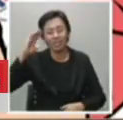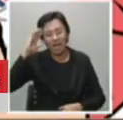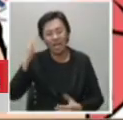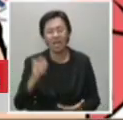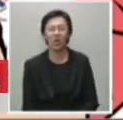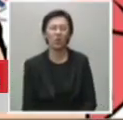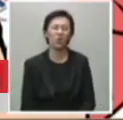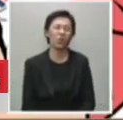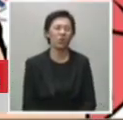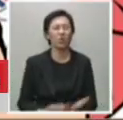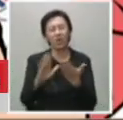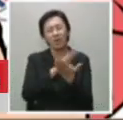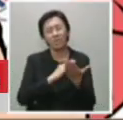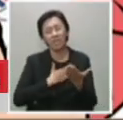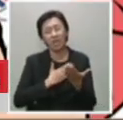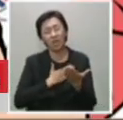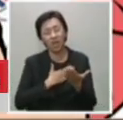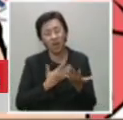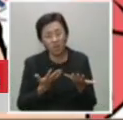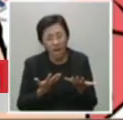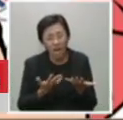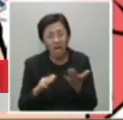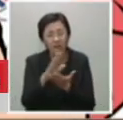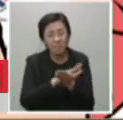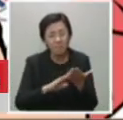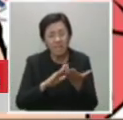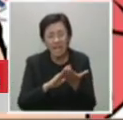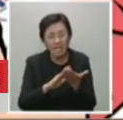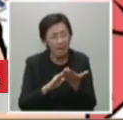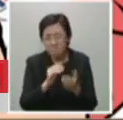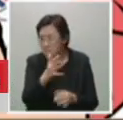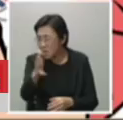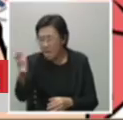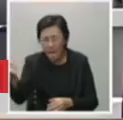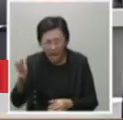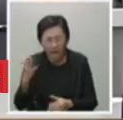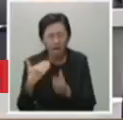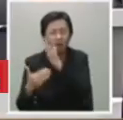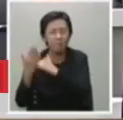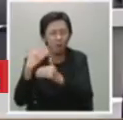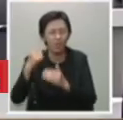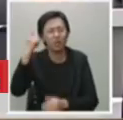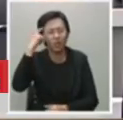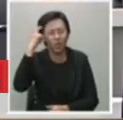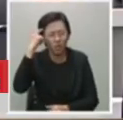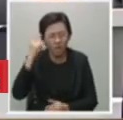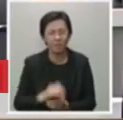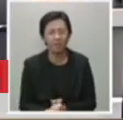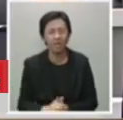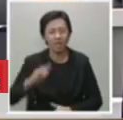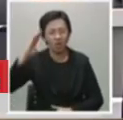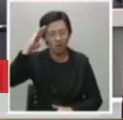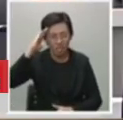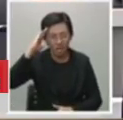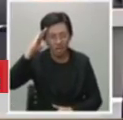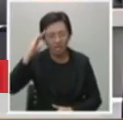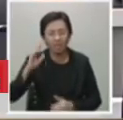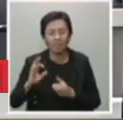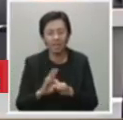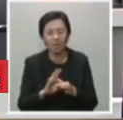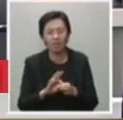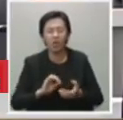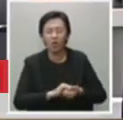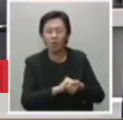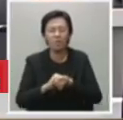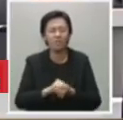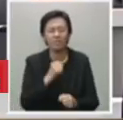ประเทศนี้โลกนี้ทำยังไงมีประเทศเดียวในโลกใบนี้เขาก็มีประวัติศาสตร์เขาก็รู้อยู่แล้วว่าการที่เอากองทัพเอาทหารเข้ามาเกี่ยวข้องกับเรื่องปองรองมัน